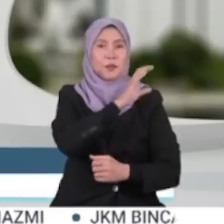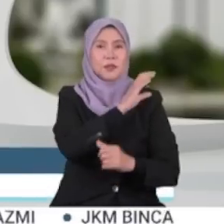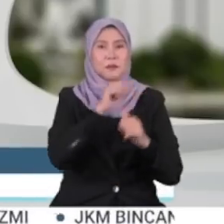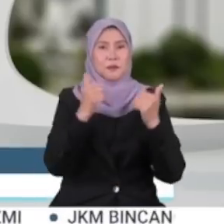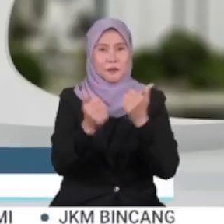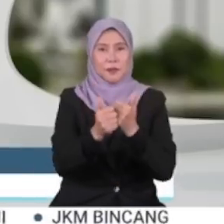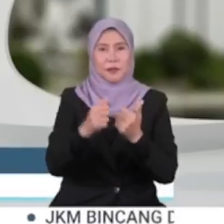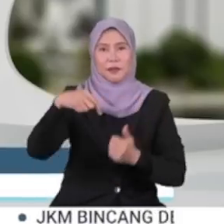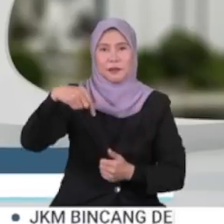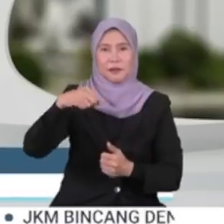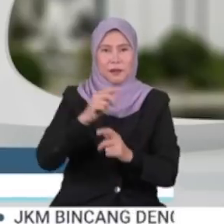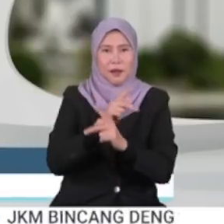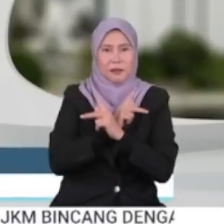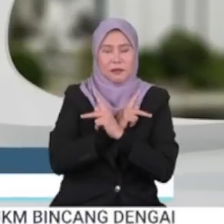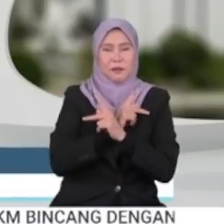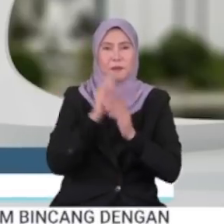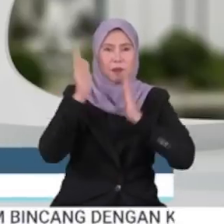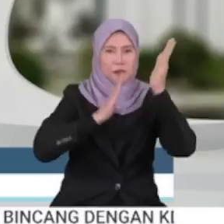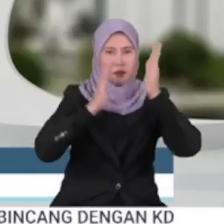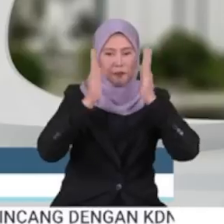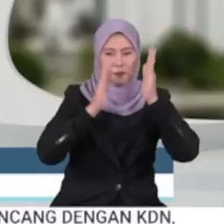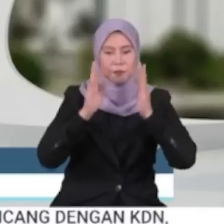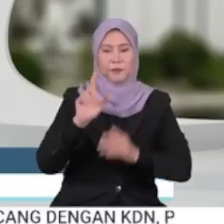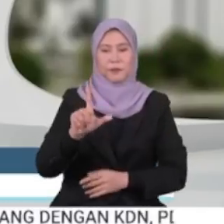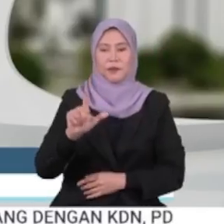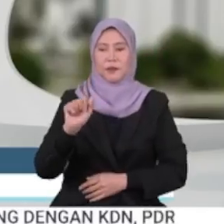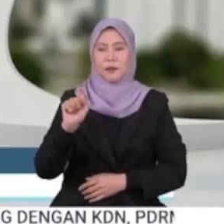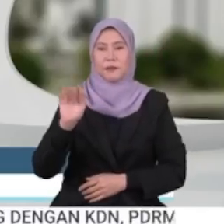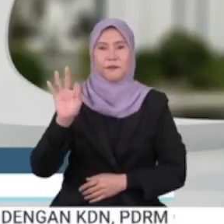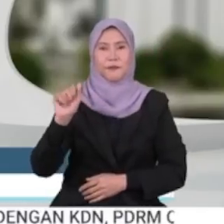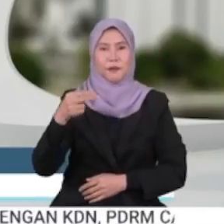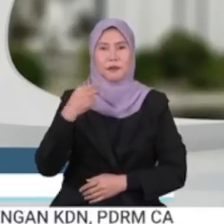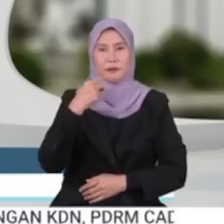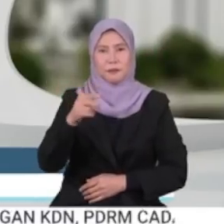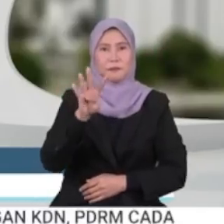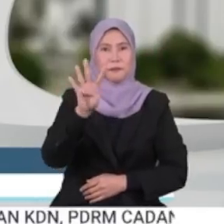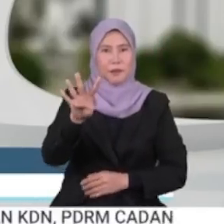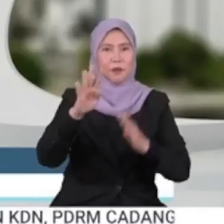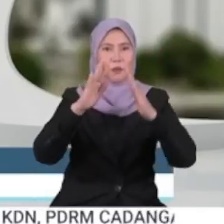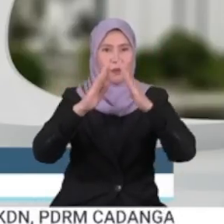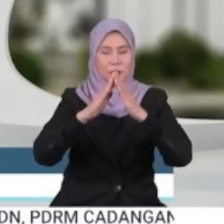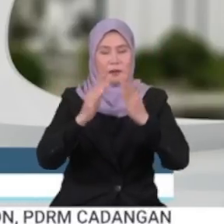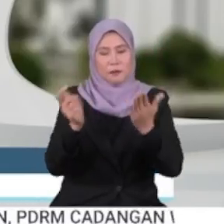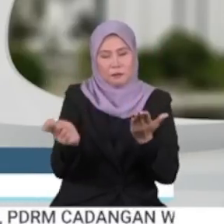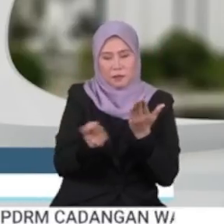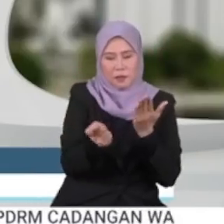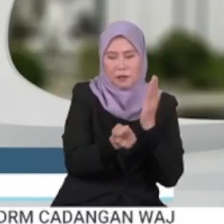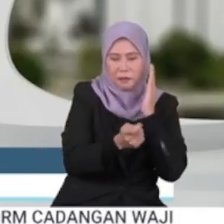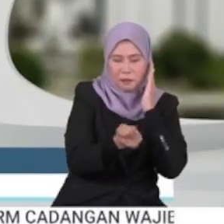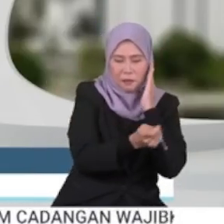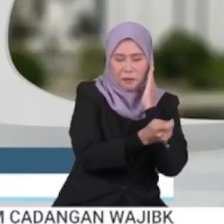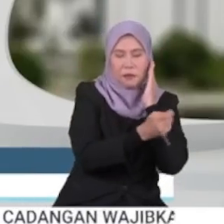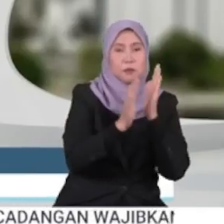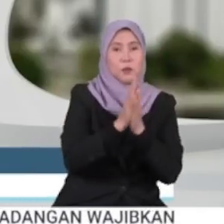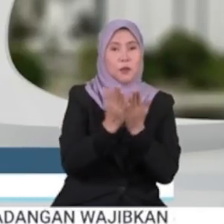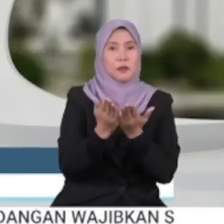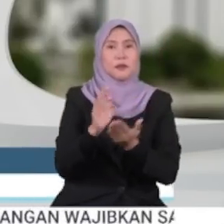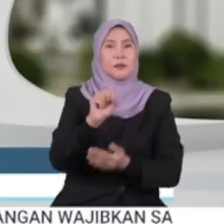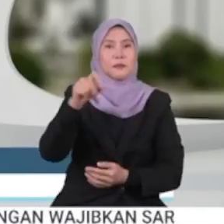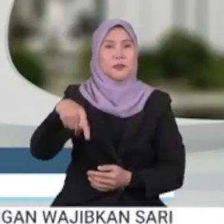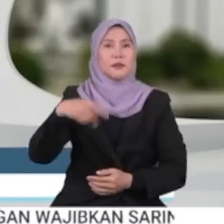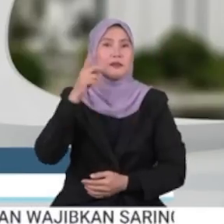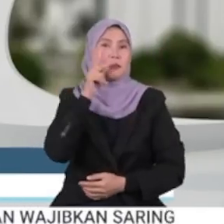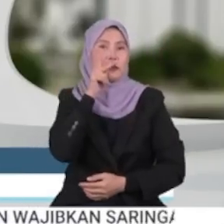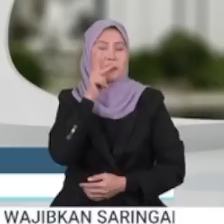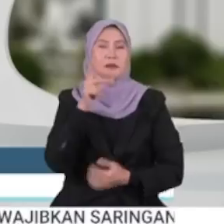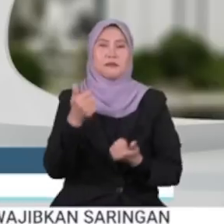Pertubuhan Jariah Kasih Malaysia, Natipah Abu berkata, sebanyak 4 buah rumah mengaji sekitar Sungai Petani telah beroperasi secara percuma